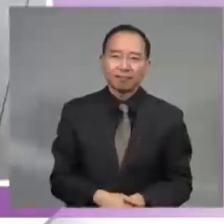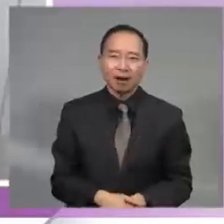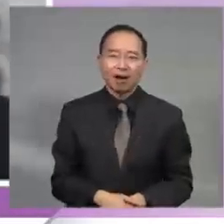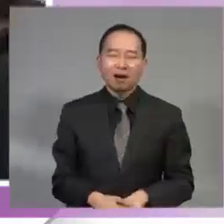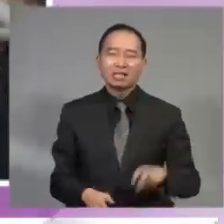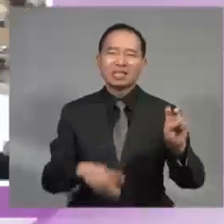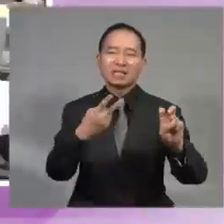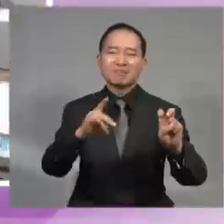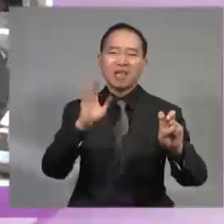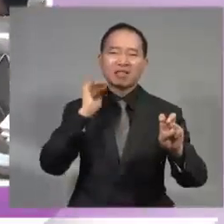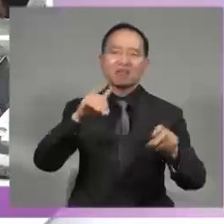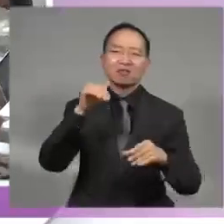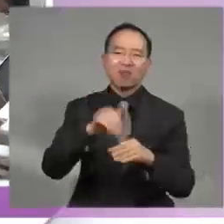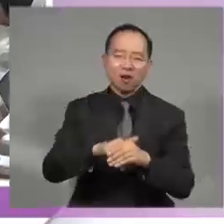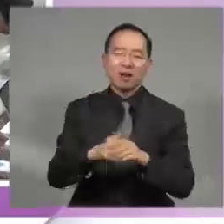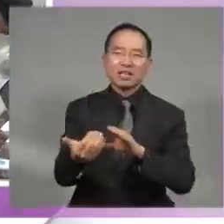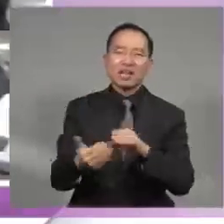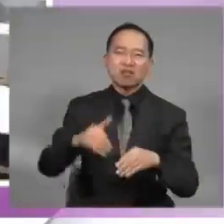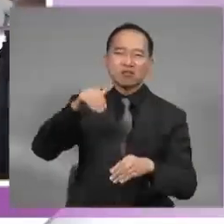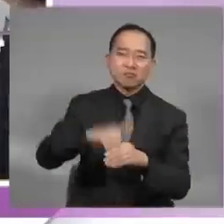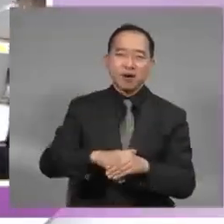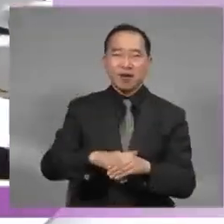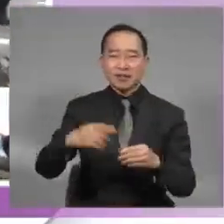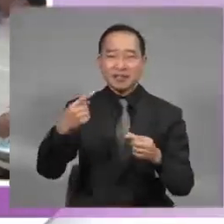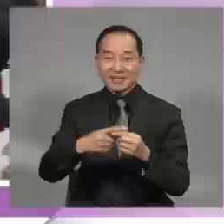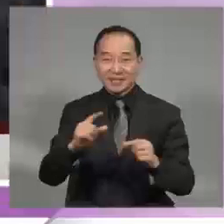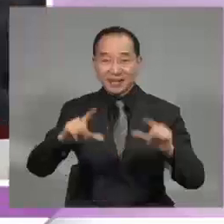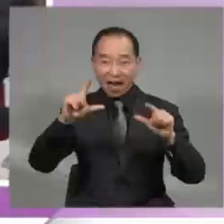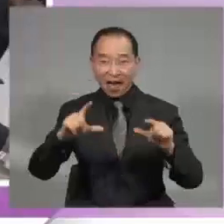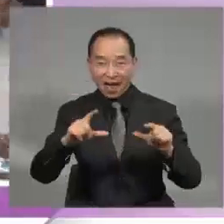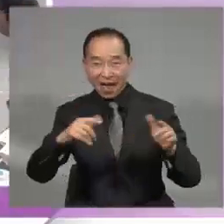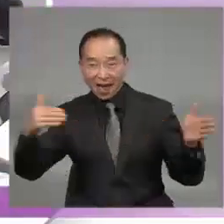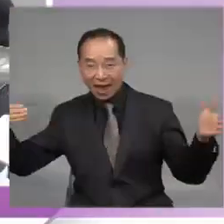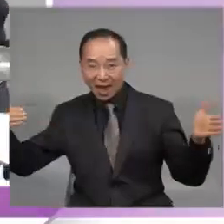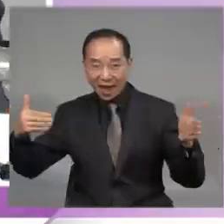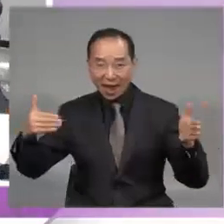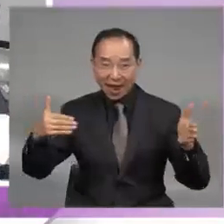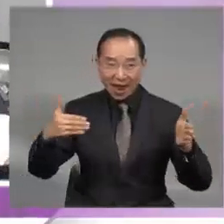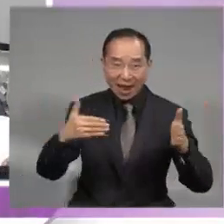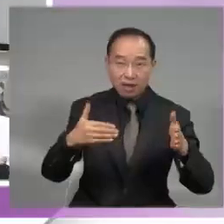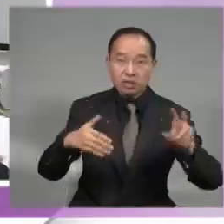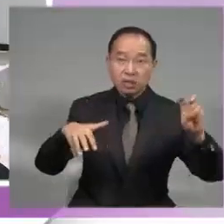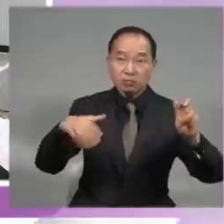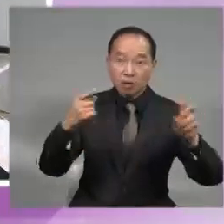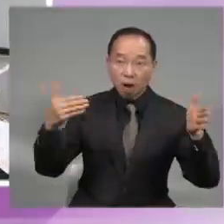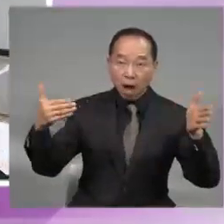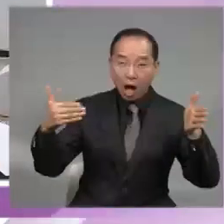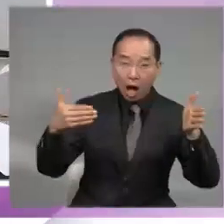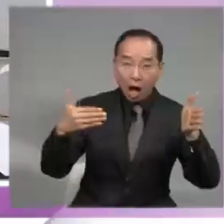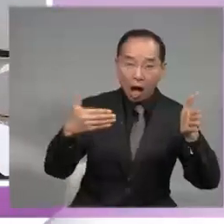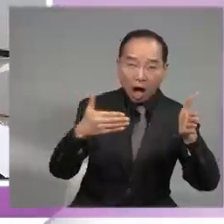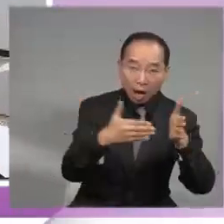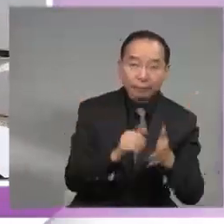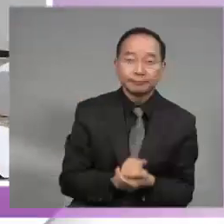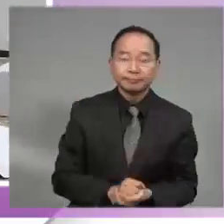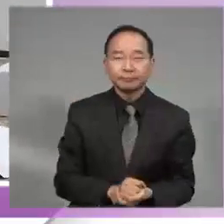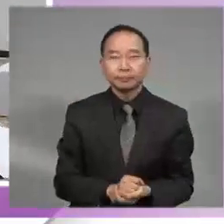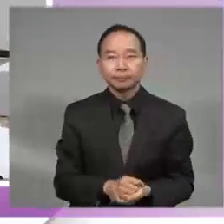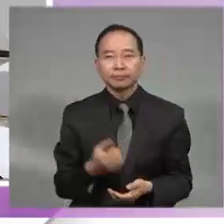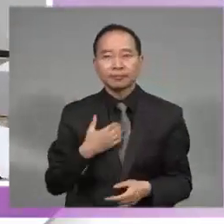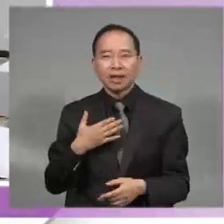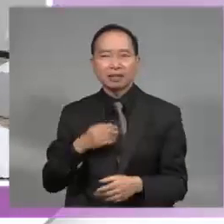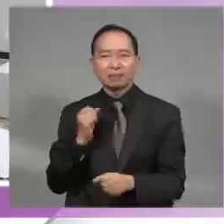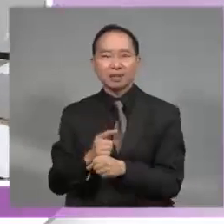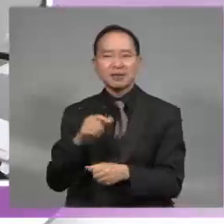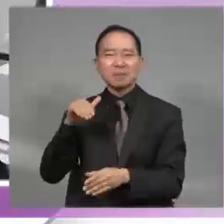선거 사전투표 1일차 이제 마감 시간 20초가량 네. 남았습니다. 예, 저는 이미 사전투표를 하고